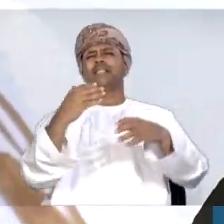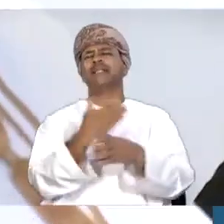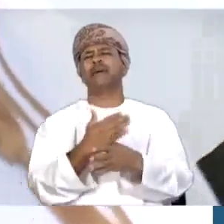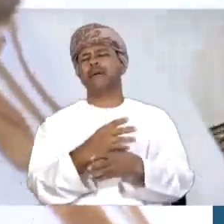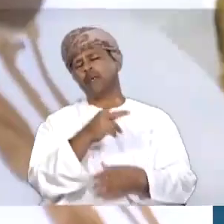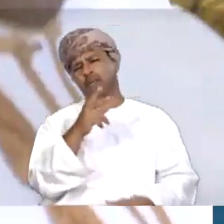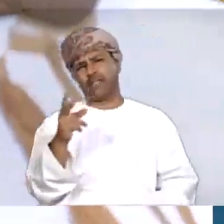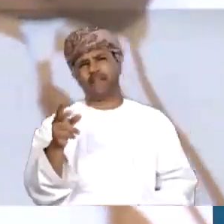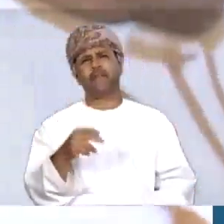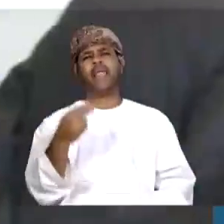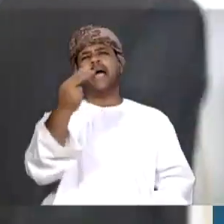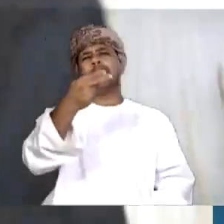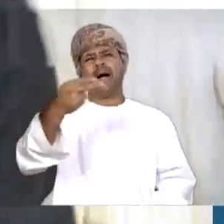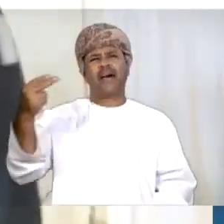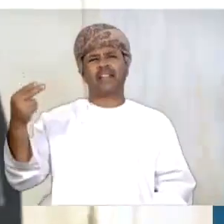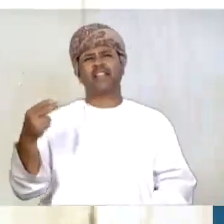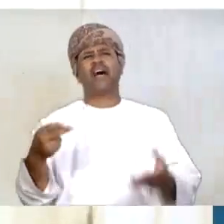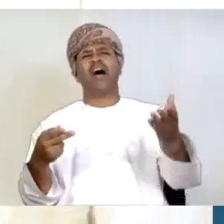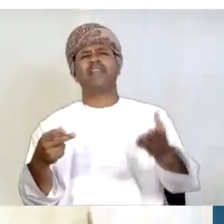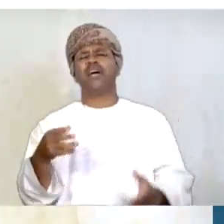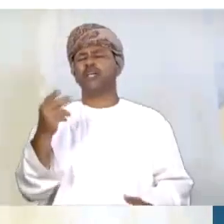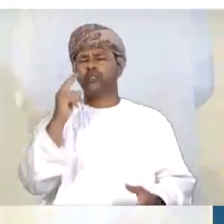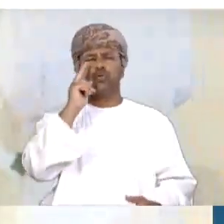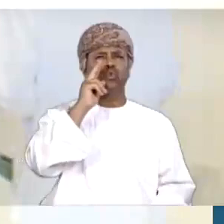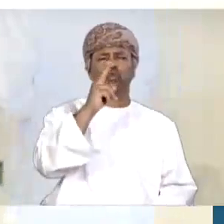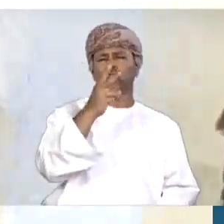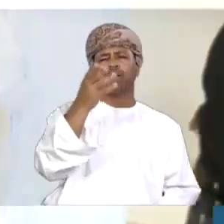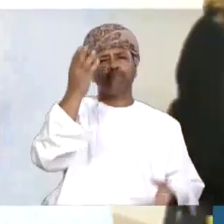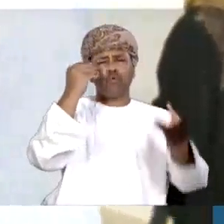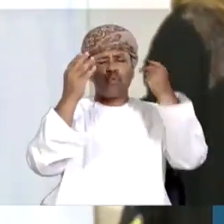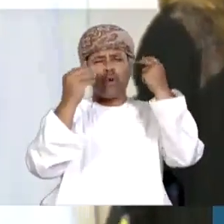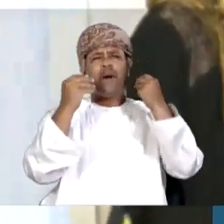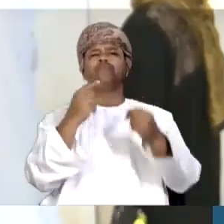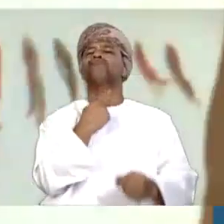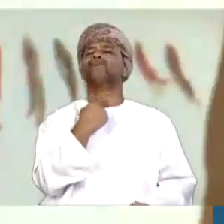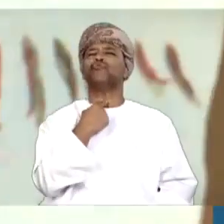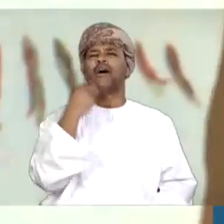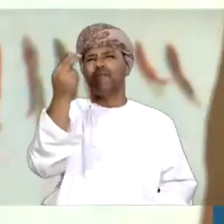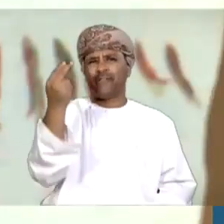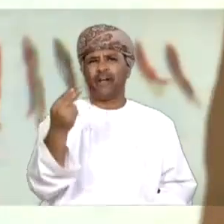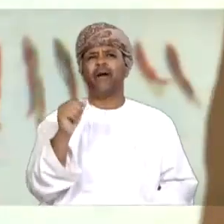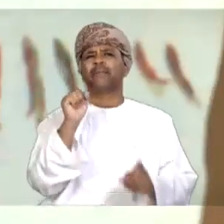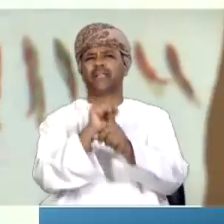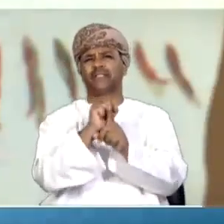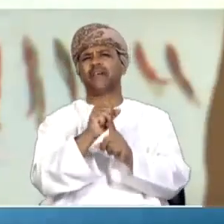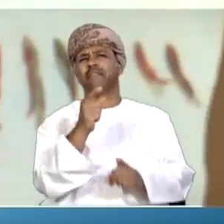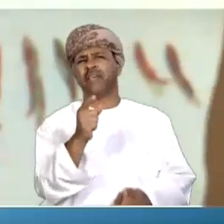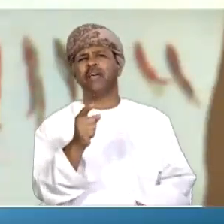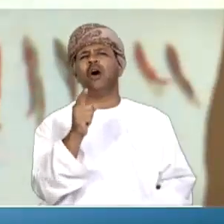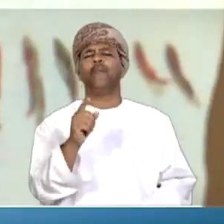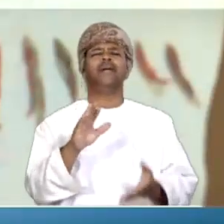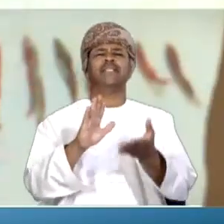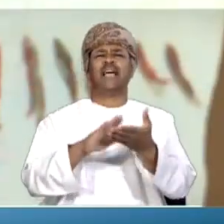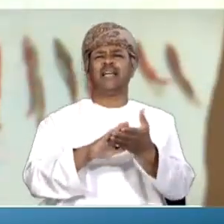بشتى الطرق. هذه المعارض تعتبر تغذية بصرية، كوني أنا أحب الفن ومتخصصة فيه، لذلك تساعدني